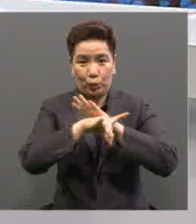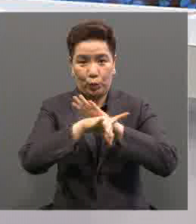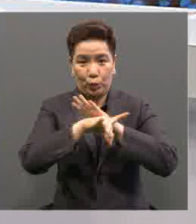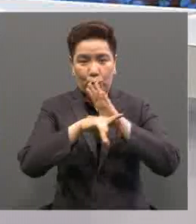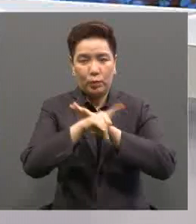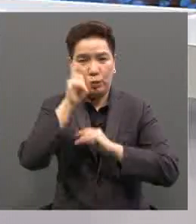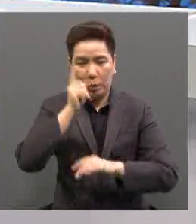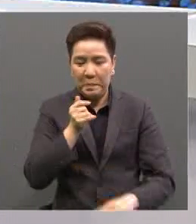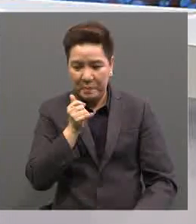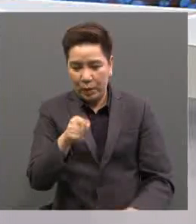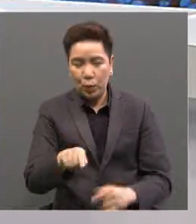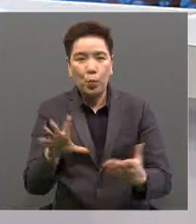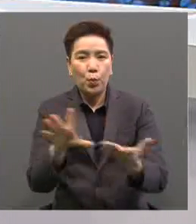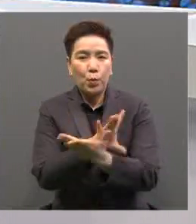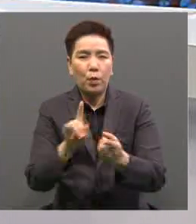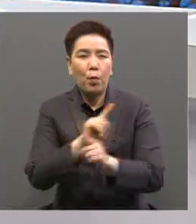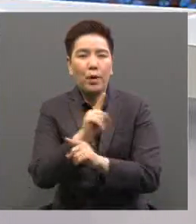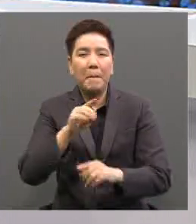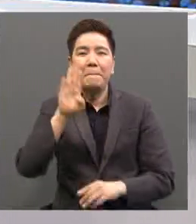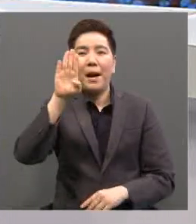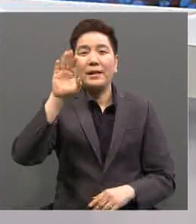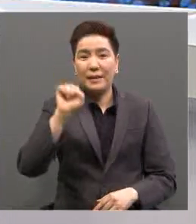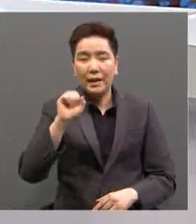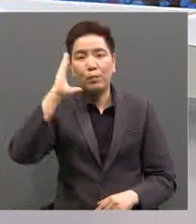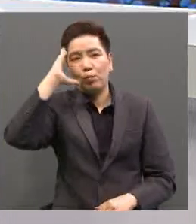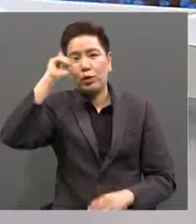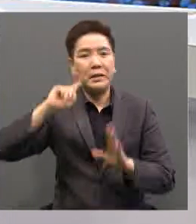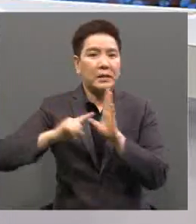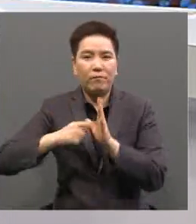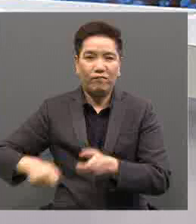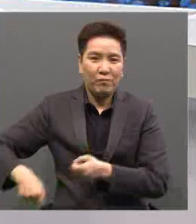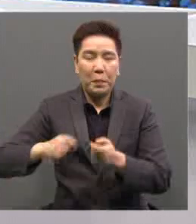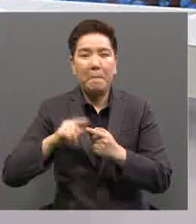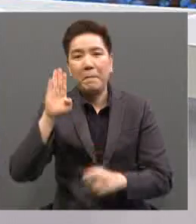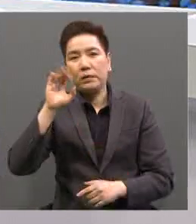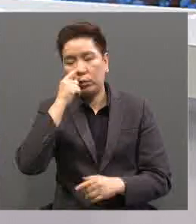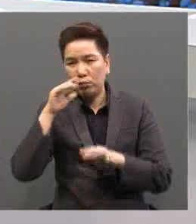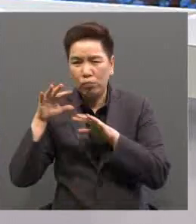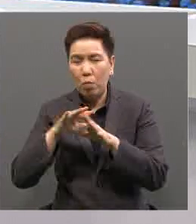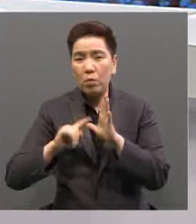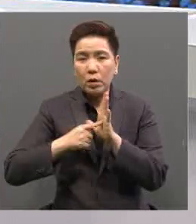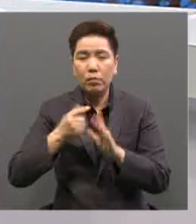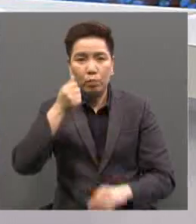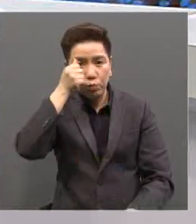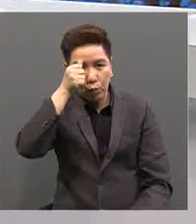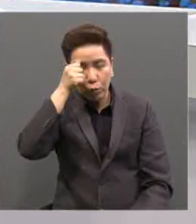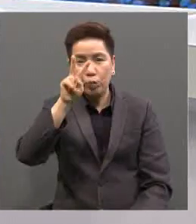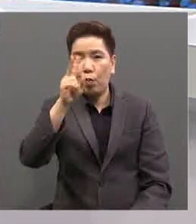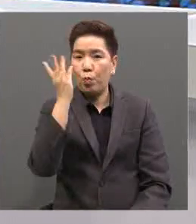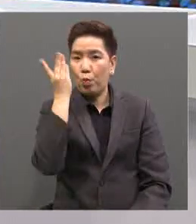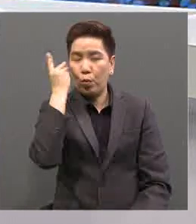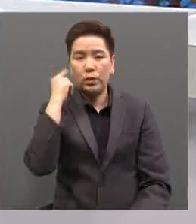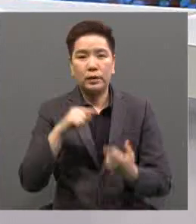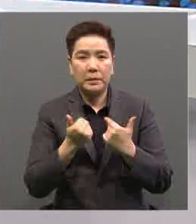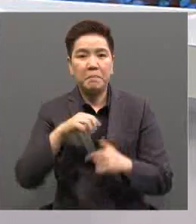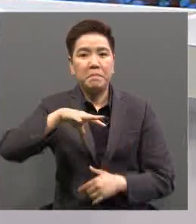นะคะต้องไม่พลาดประเพณีวันไหลบางแสนที่จะเริ่มขึ้นในวันพรุ่งนี้ค่ะบรรยากาศเขามีความคึกคักกันมาตั้งแต่2วันที่แล้วขณะที่ท